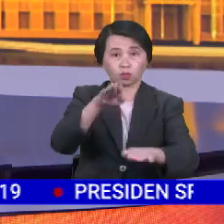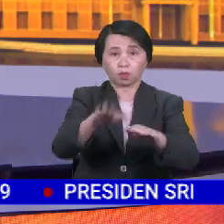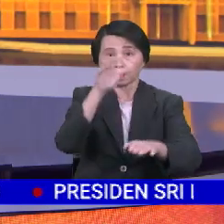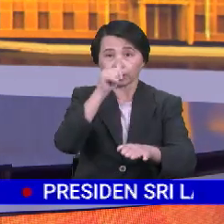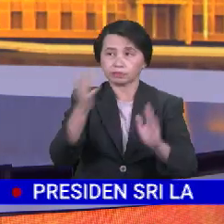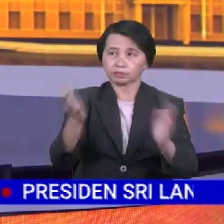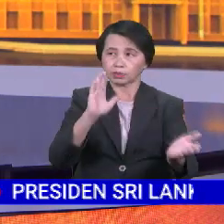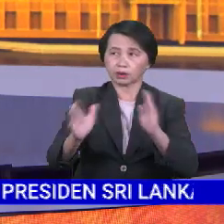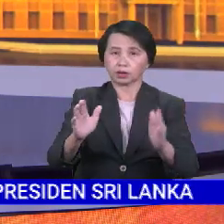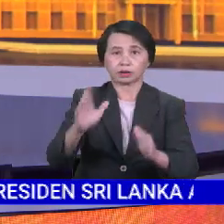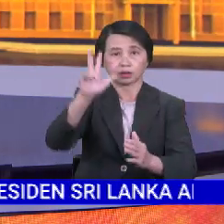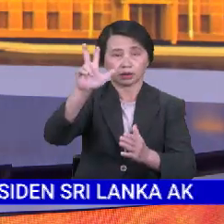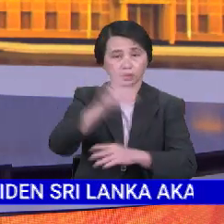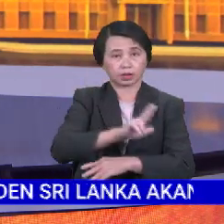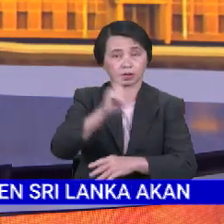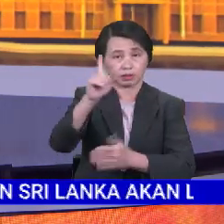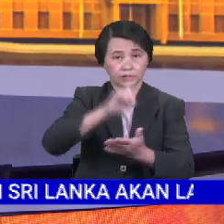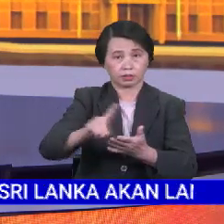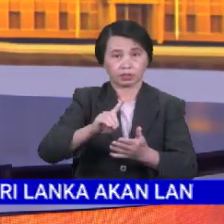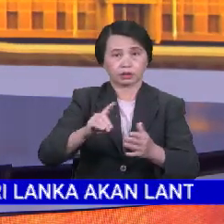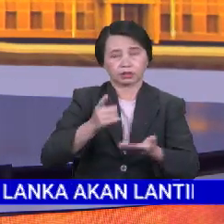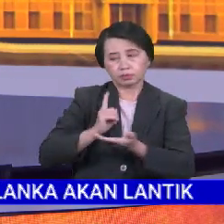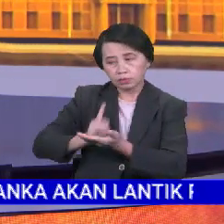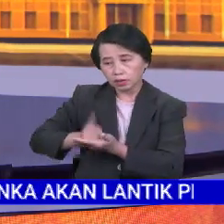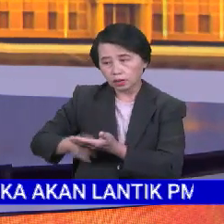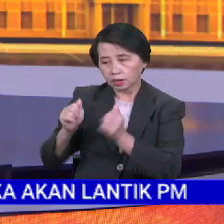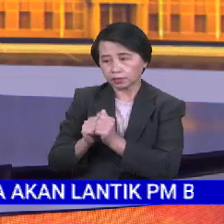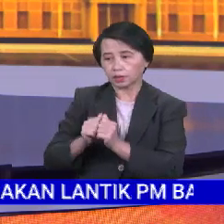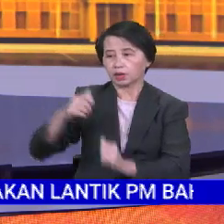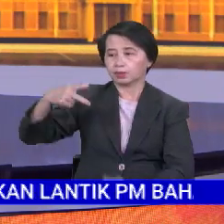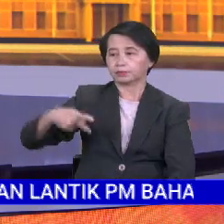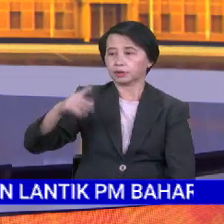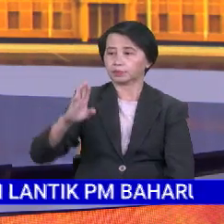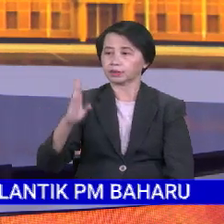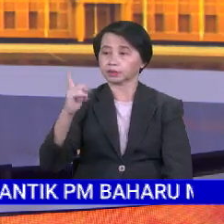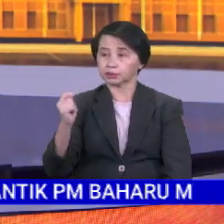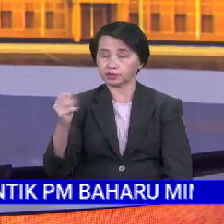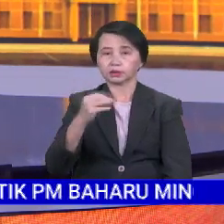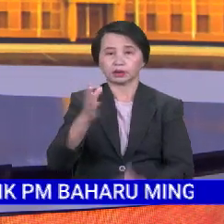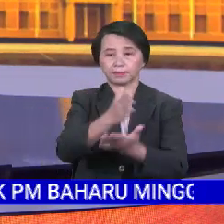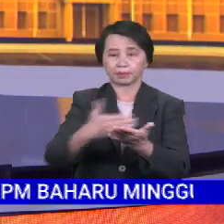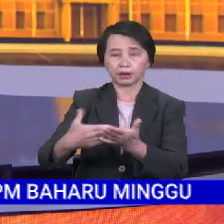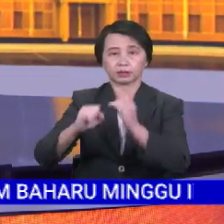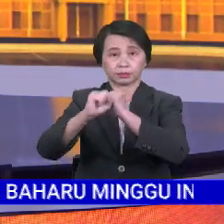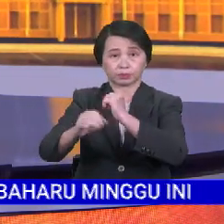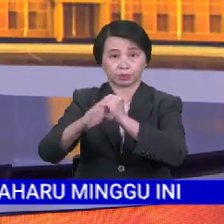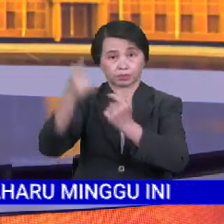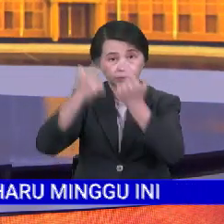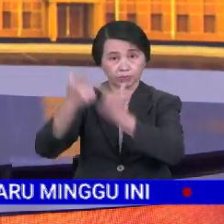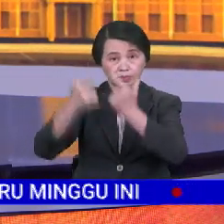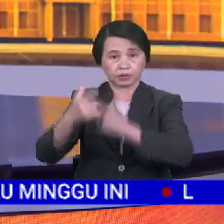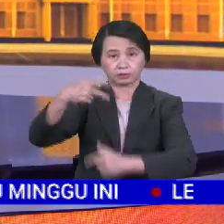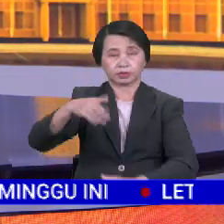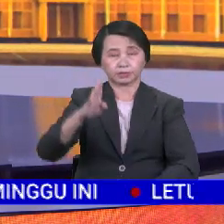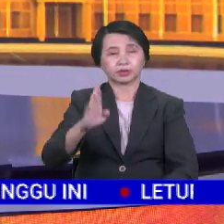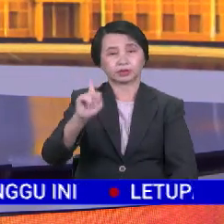3 hari seminggu. Perbincangan giat dijalankan bersama pihak berkuasa tempatan PBT dan bahagian promosi pelancongan